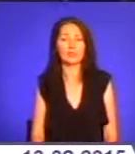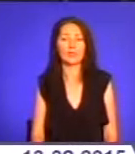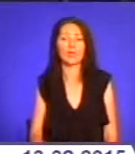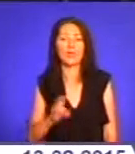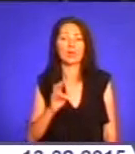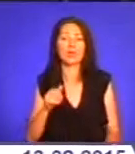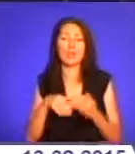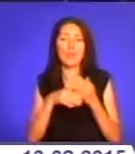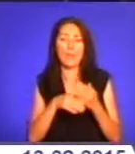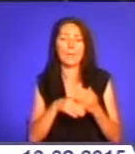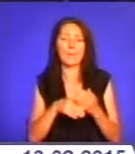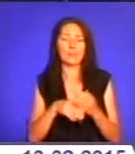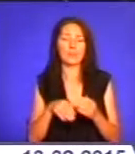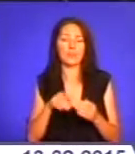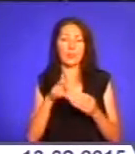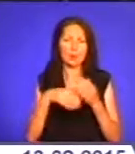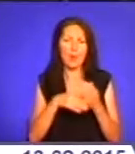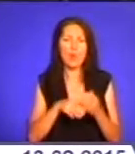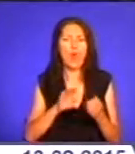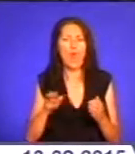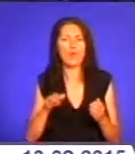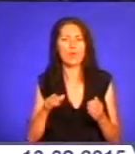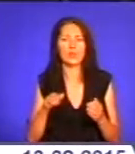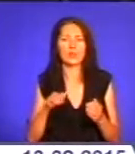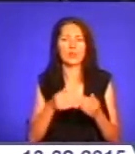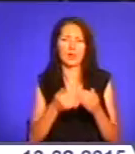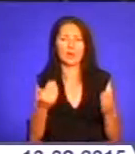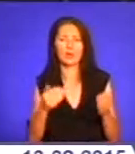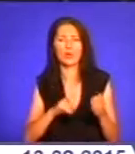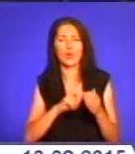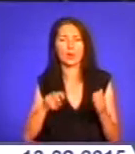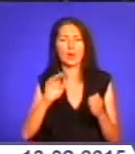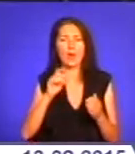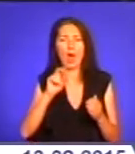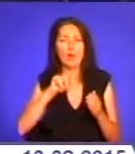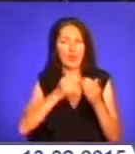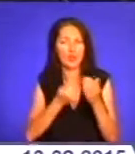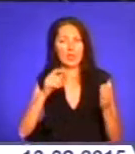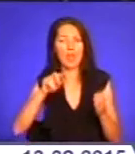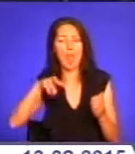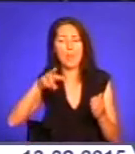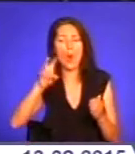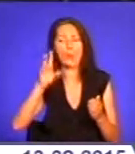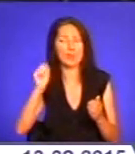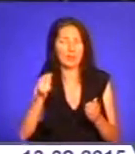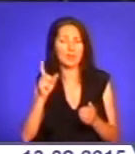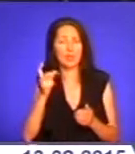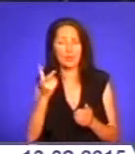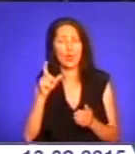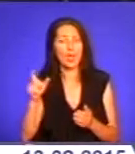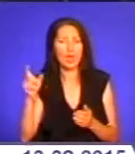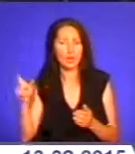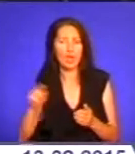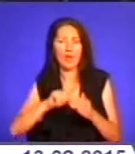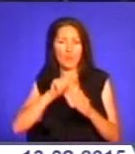За сприяння в ухиленні від мобілізації двоє мешканців Тернополя вимагали грошову винагороду. Їх спіймали правоохоронці. Більше у сюжеті сектору